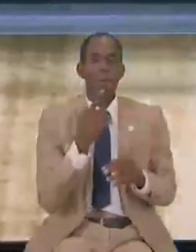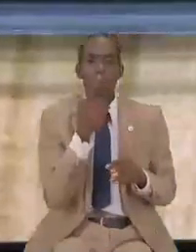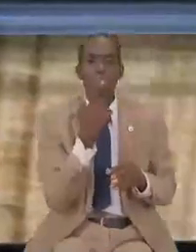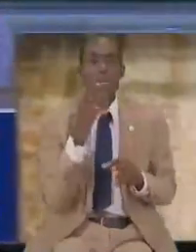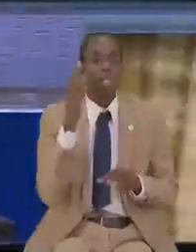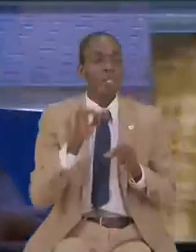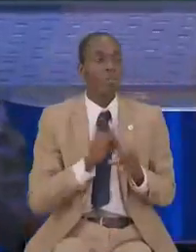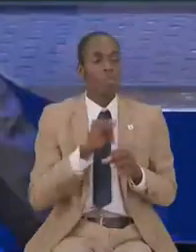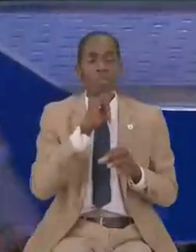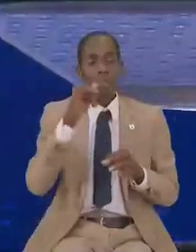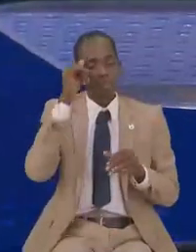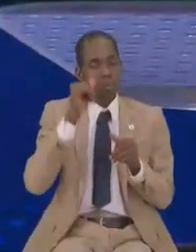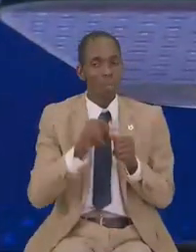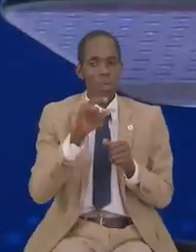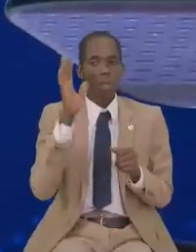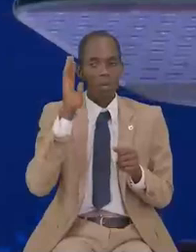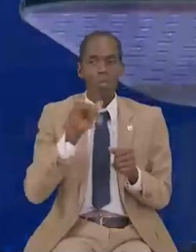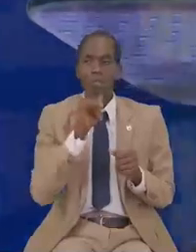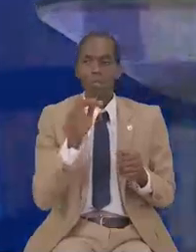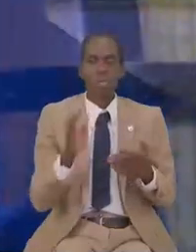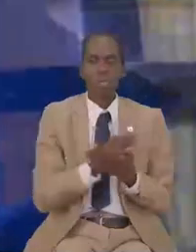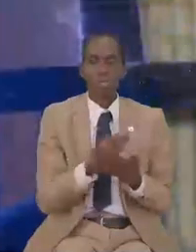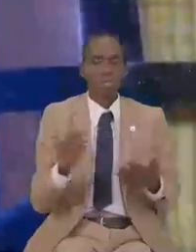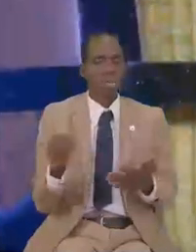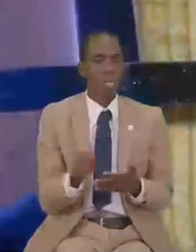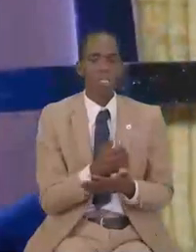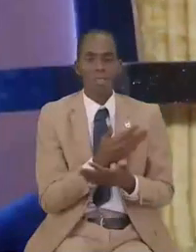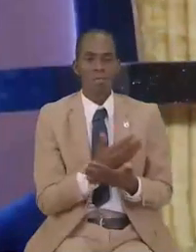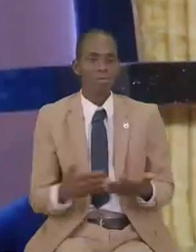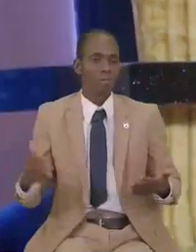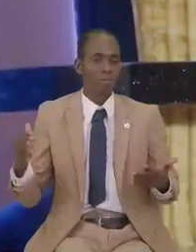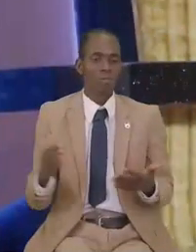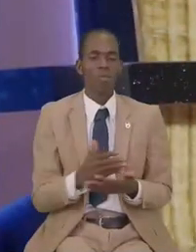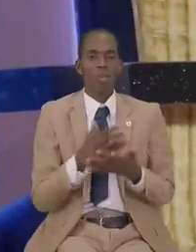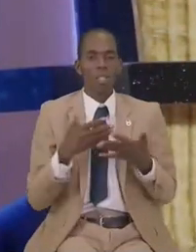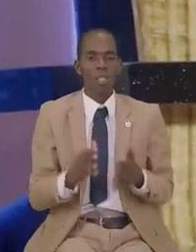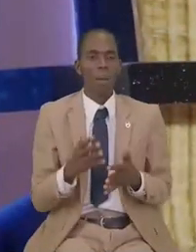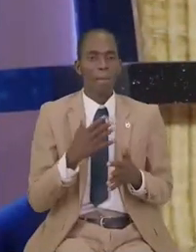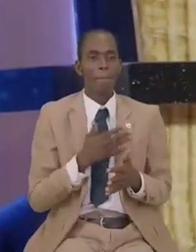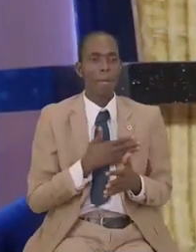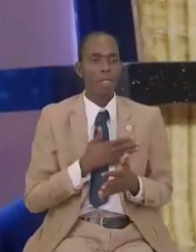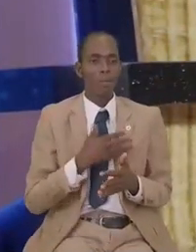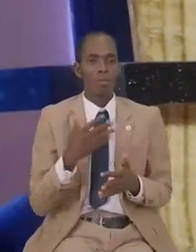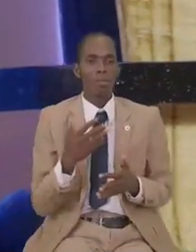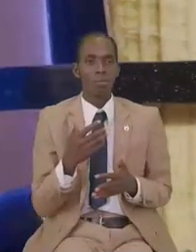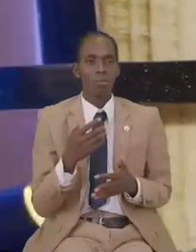plus chanter aucune autre chanson. Que ma langue s'attache à mon